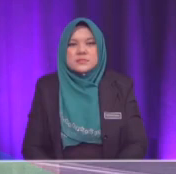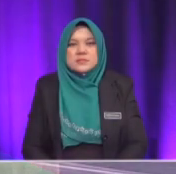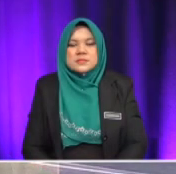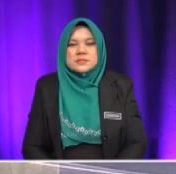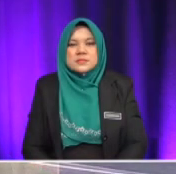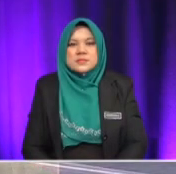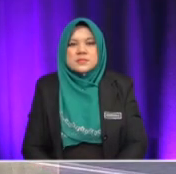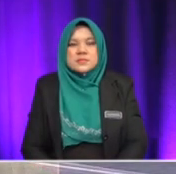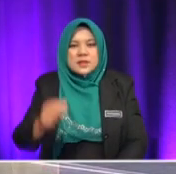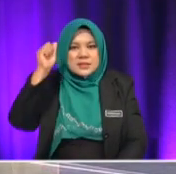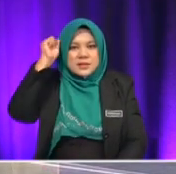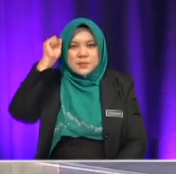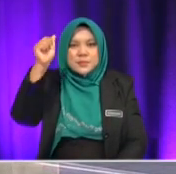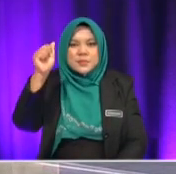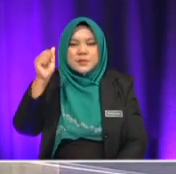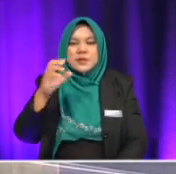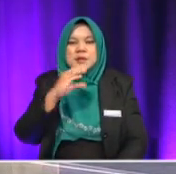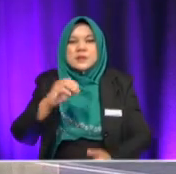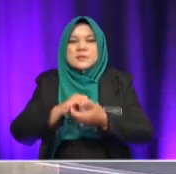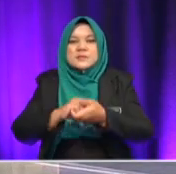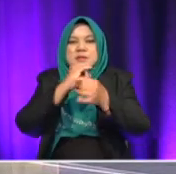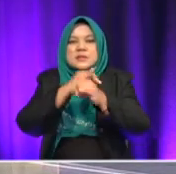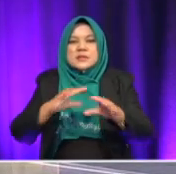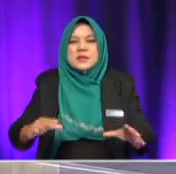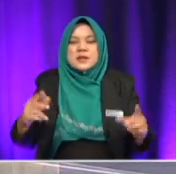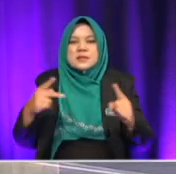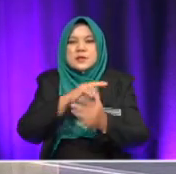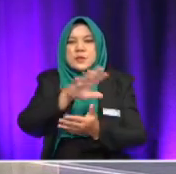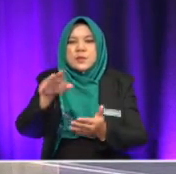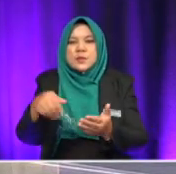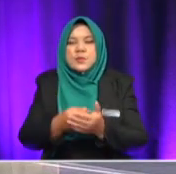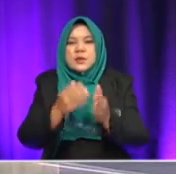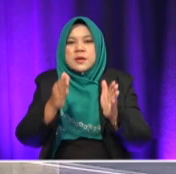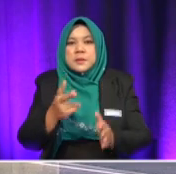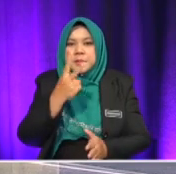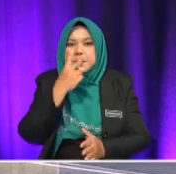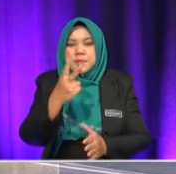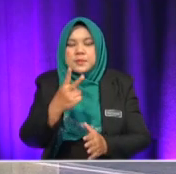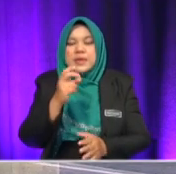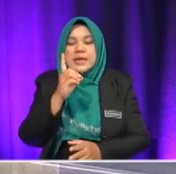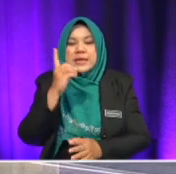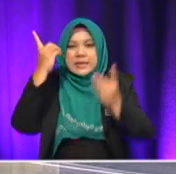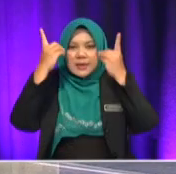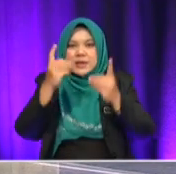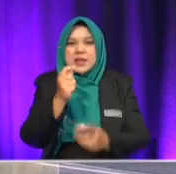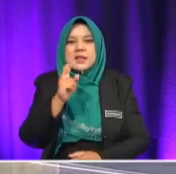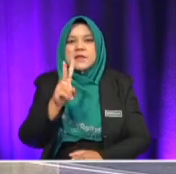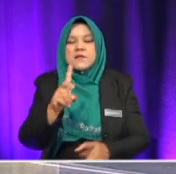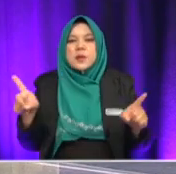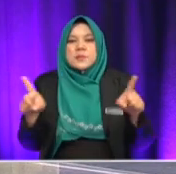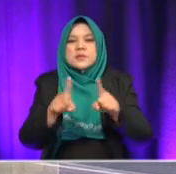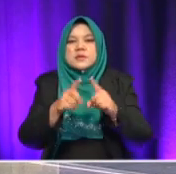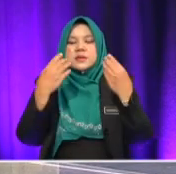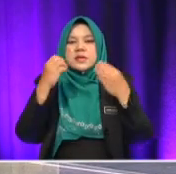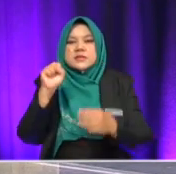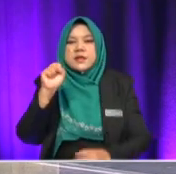Assalamualaikum dan salam sejahtera kepada semua penonton di Net TV KPM apa kabar semuanya seperti biasa anda bersama dengan saya